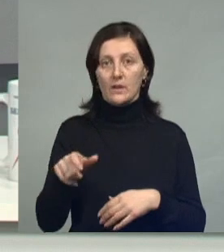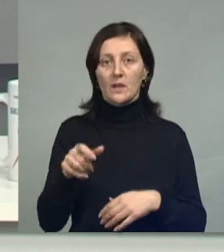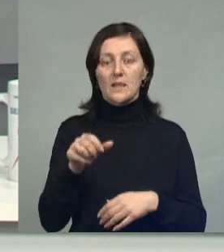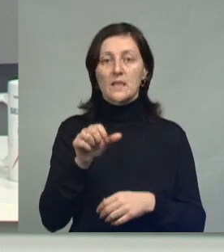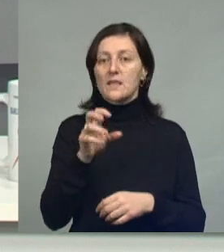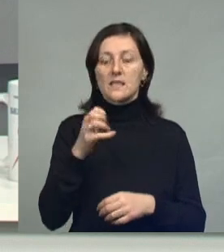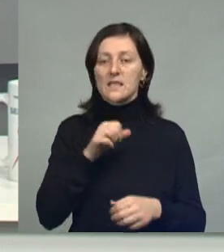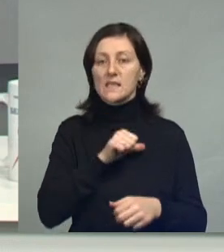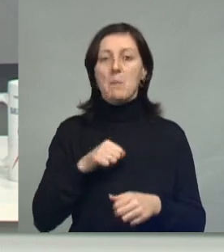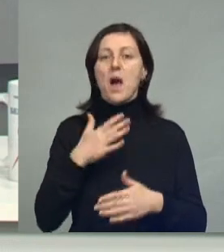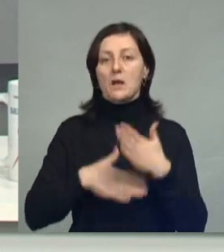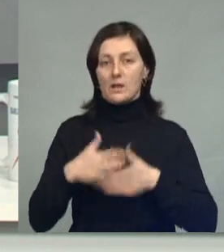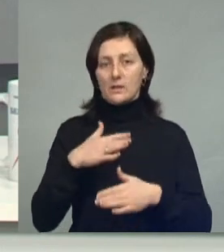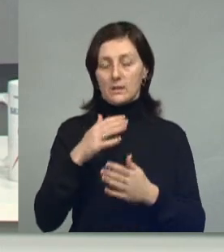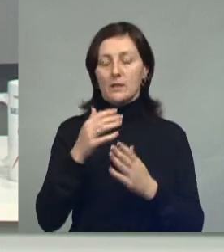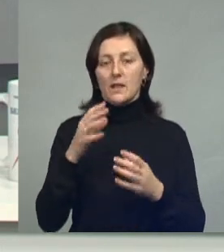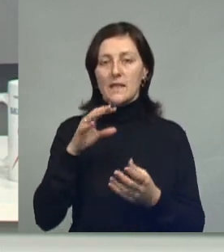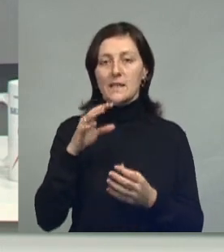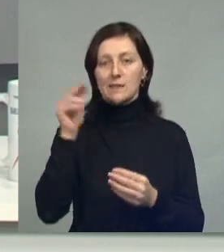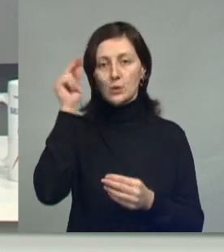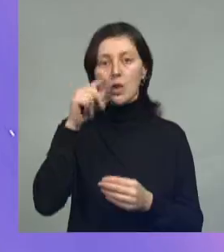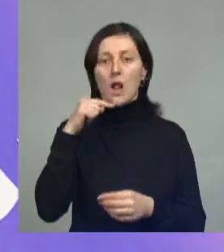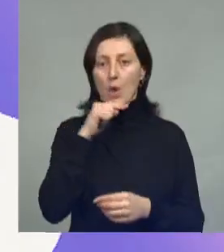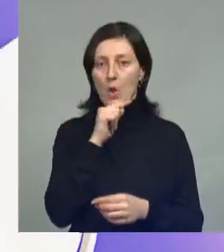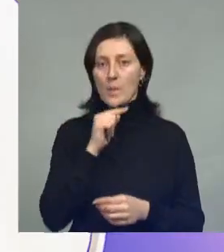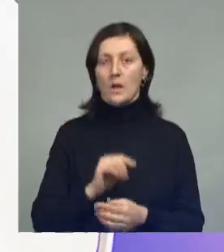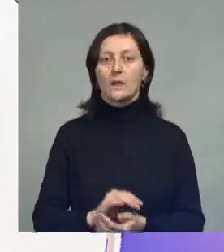статистику изучала в новостях экономики елизавета верещагина